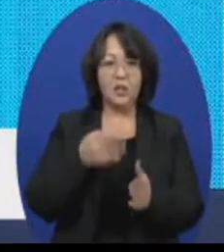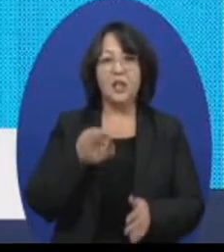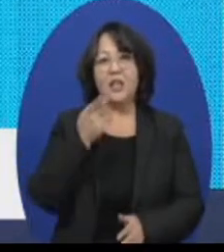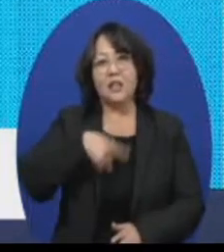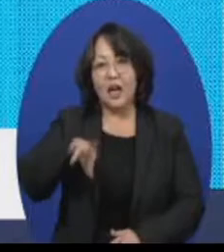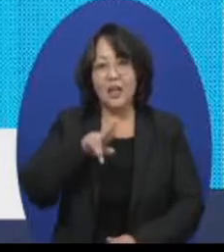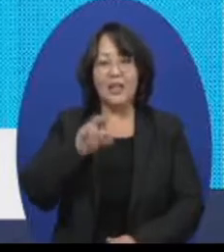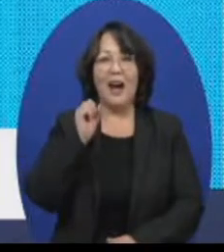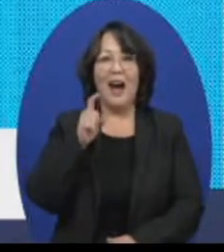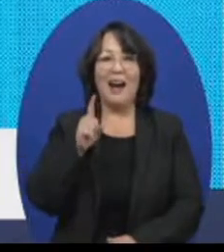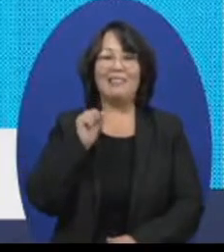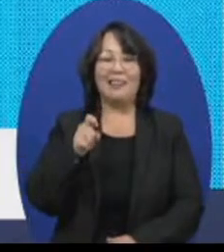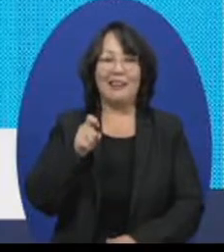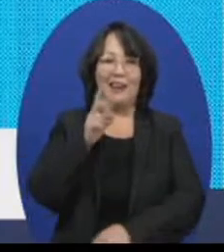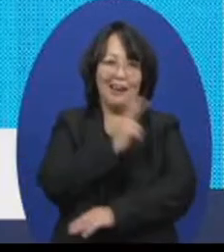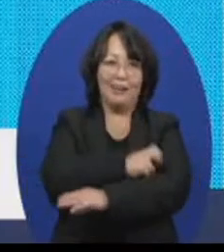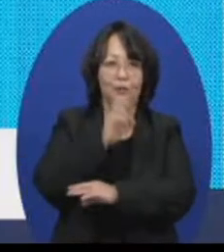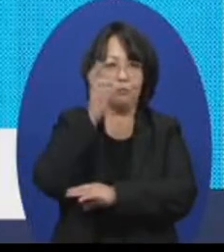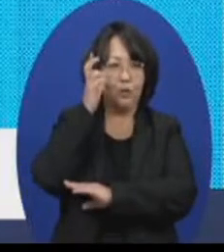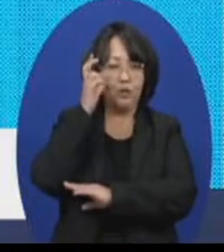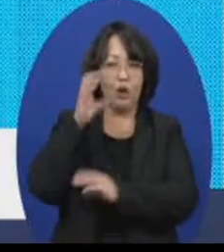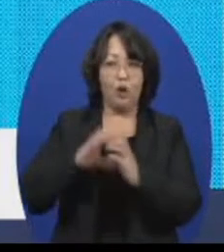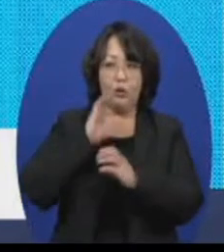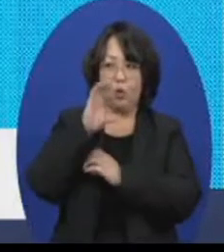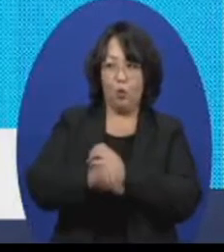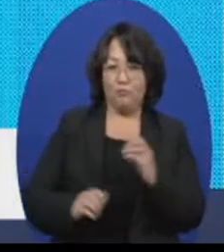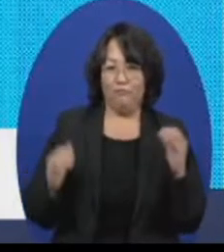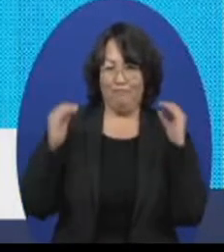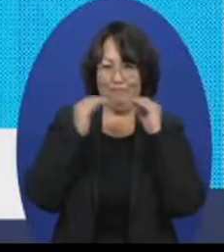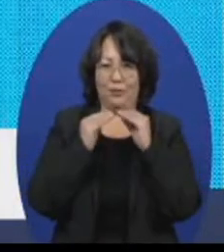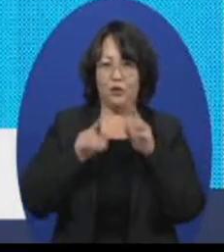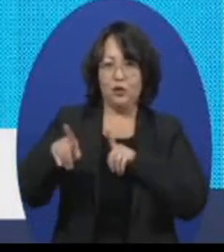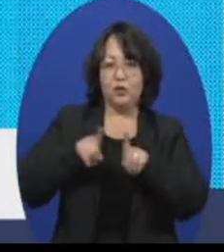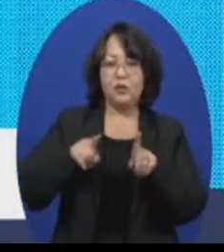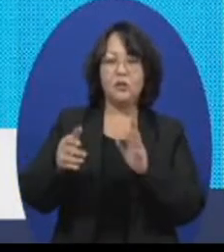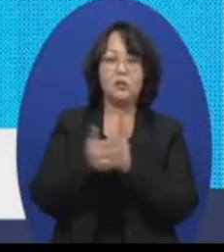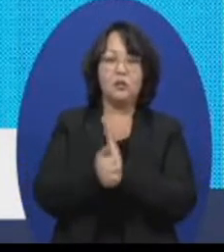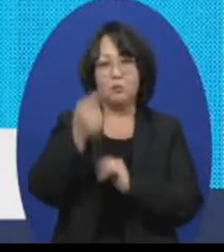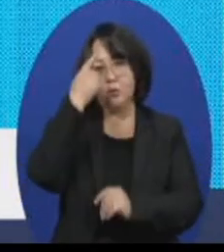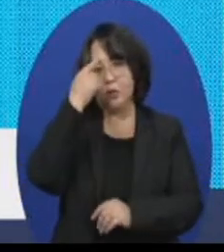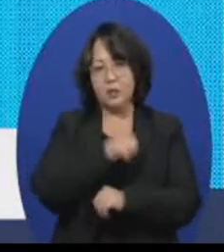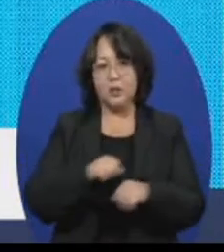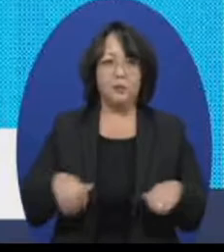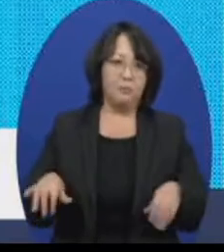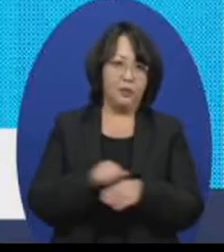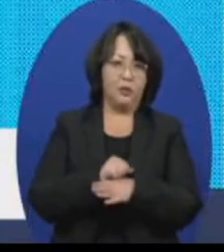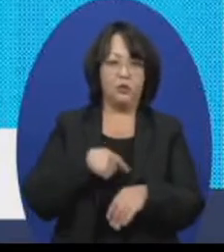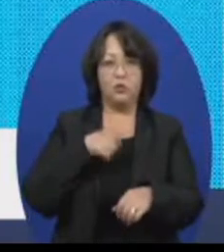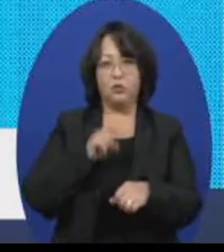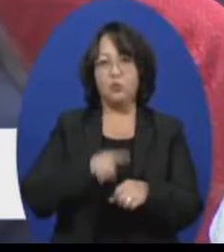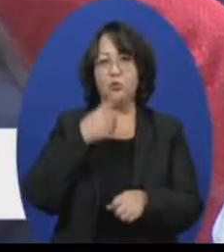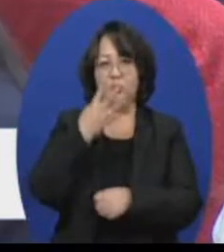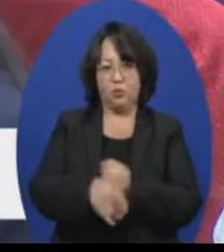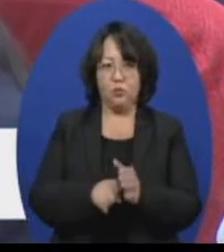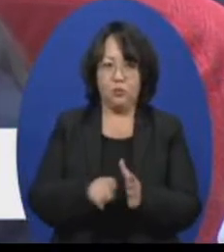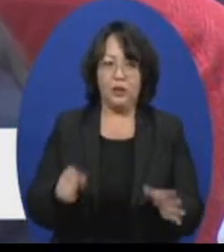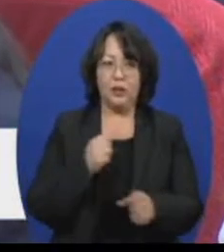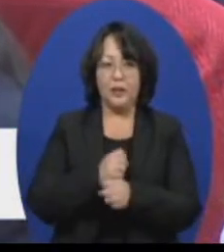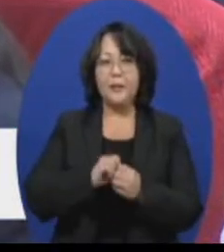ангийн боловсролыг бидний дэлхийд өсөлтөг Монгол иргэнийг бэлтгэх гэсэн ийм зорилт тавьж энэ 4 жилд бол